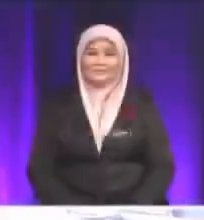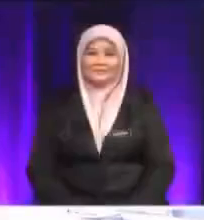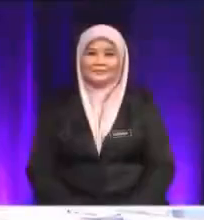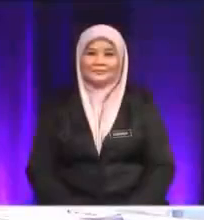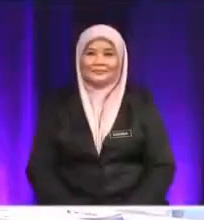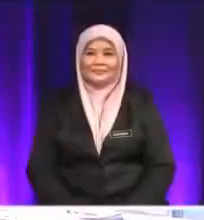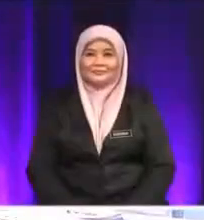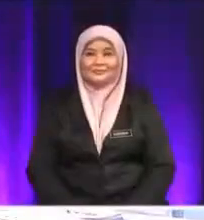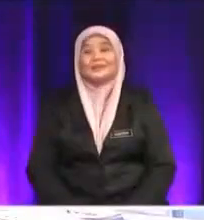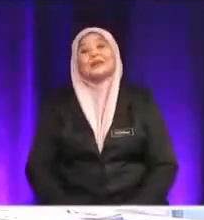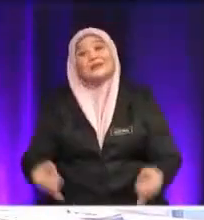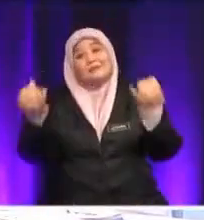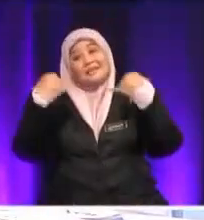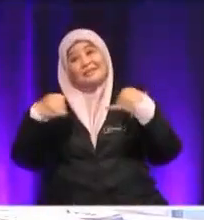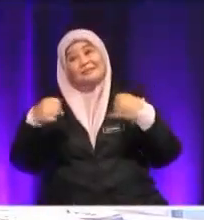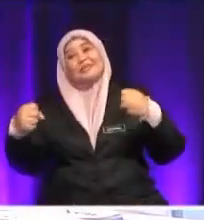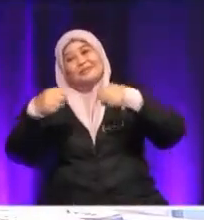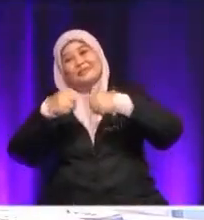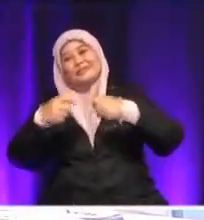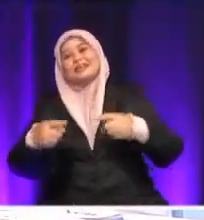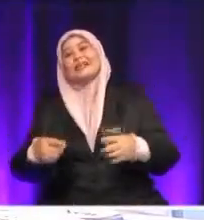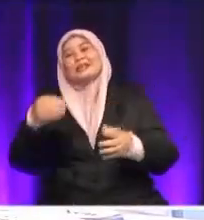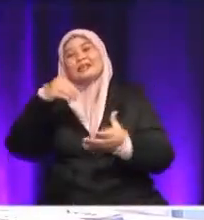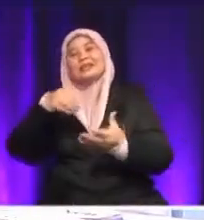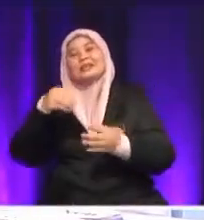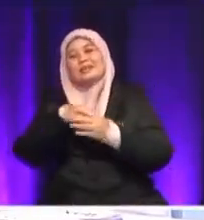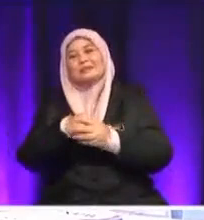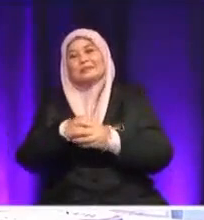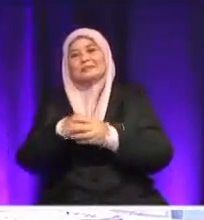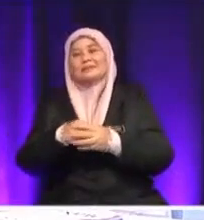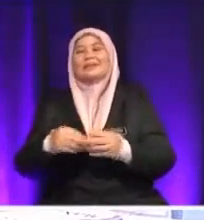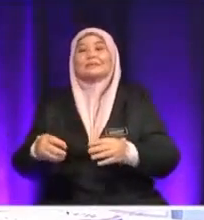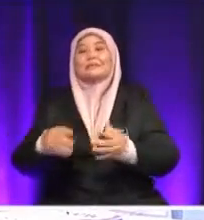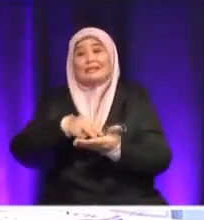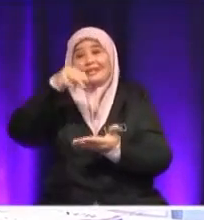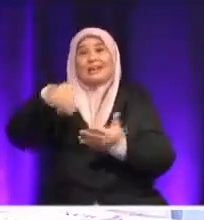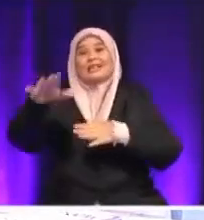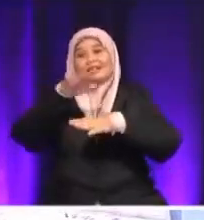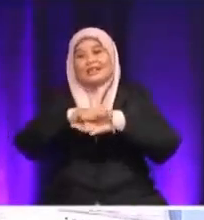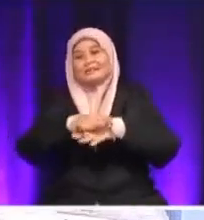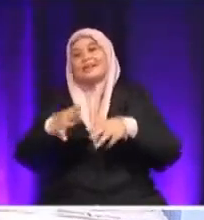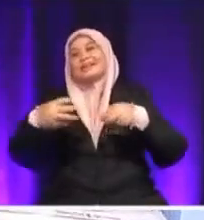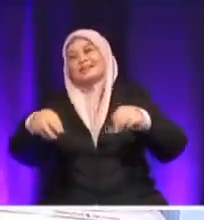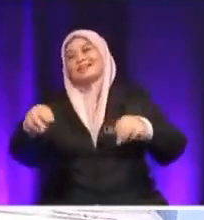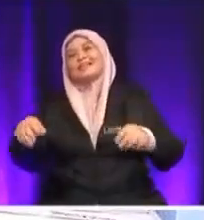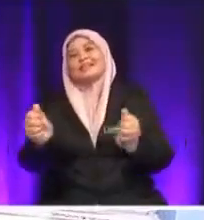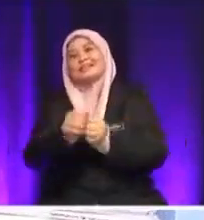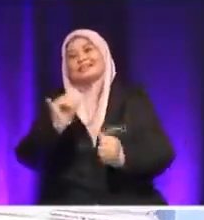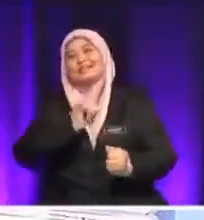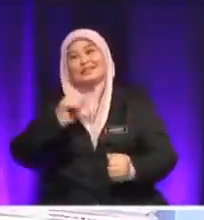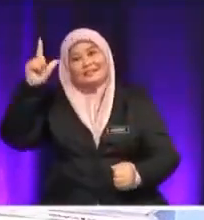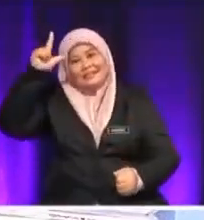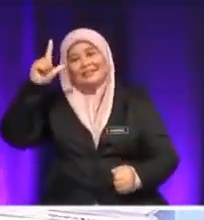KPM. Kembali bersua dalam slot Menengah Atas. Masih lagi bersama dengan saya, Lokman Hakim,